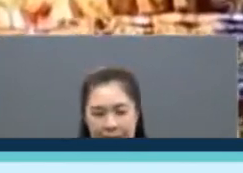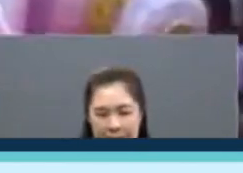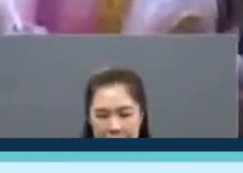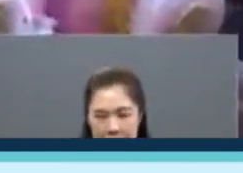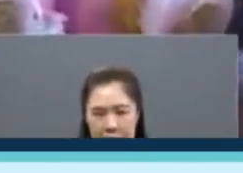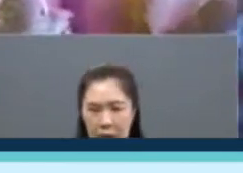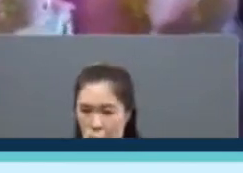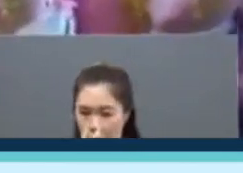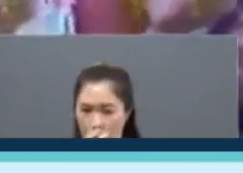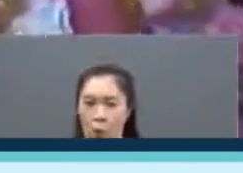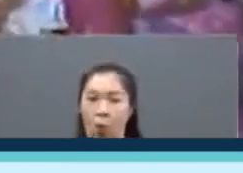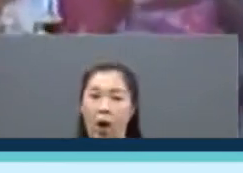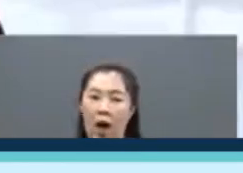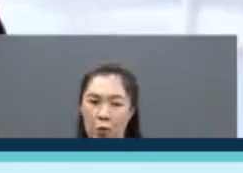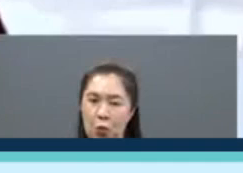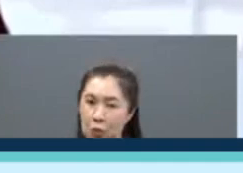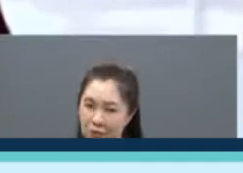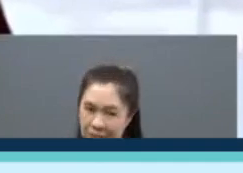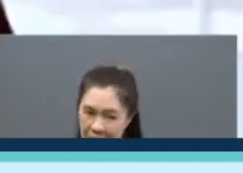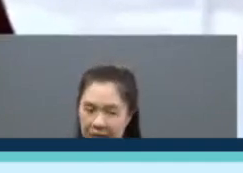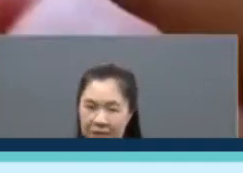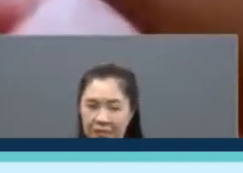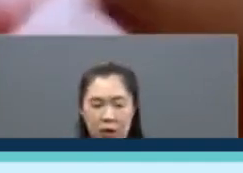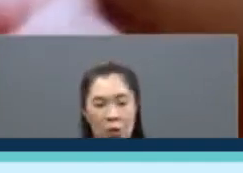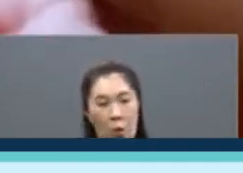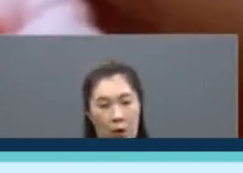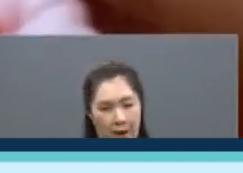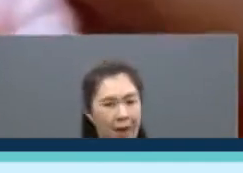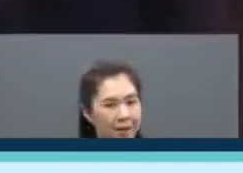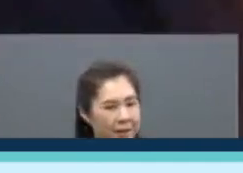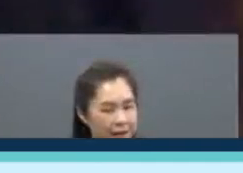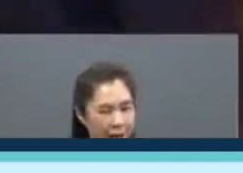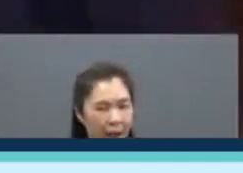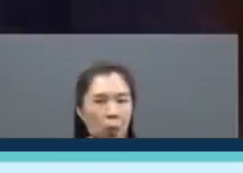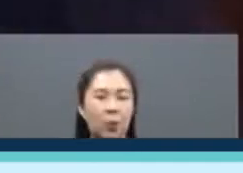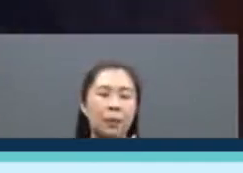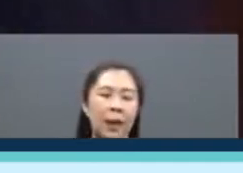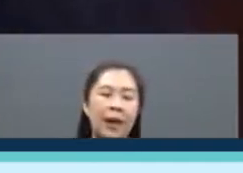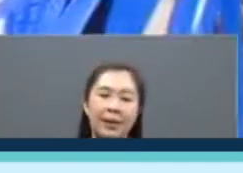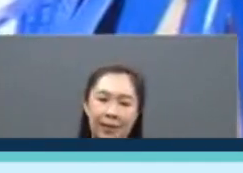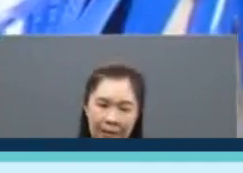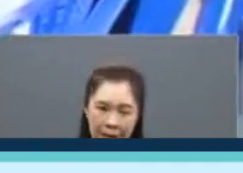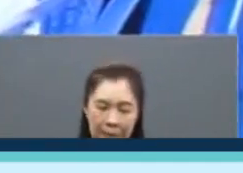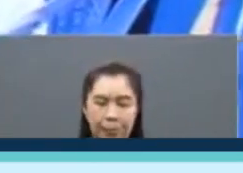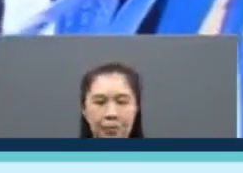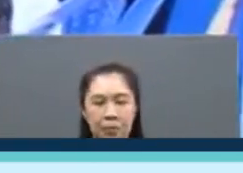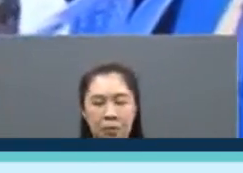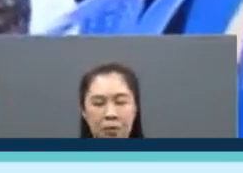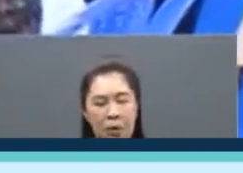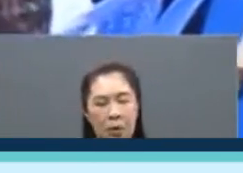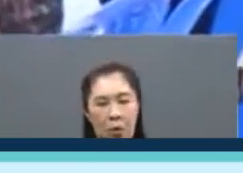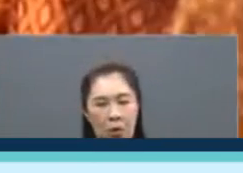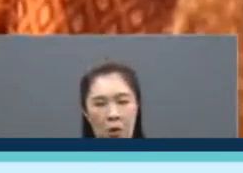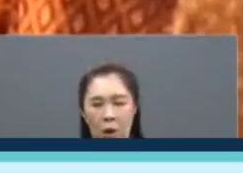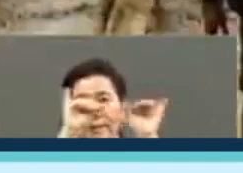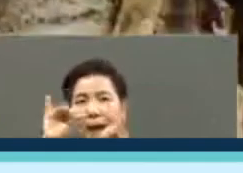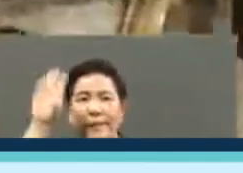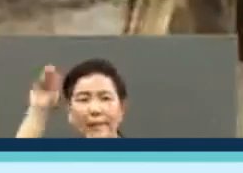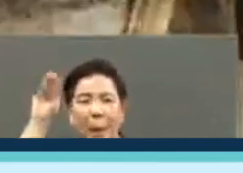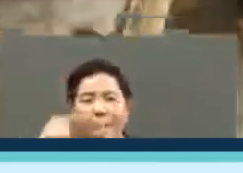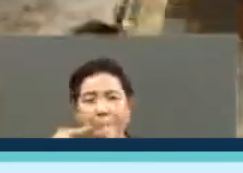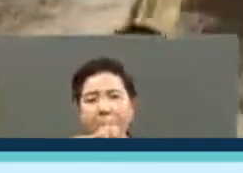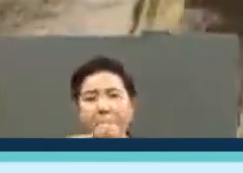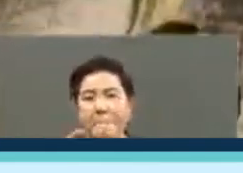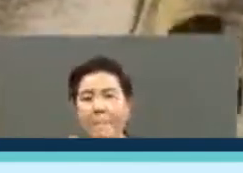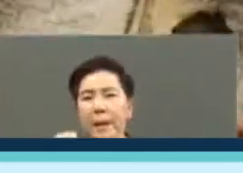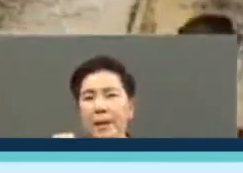งซึ่งจะมีการตั้งขบวนที่นำจุดเด่นเป็นเอกลักษณ์ทางวัฒนธรรมจากทั่วทั้งประเทศมารวมไว้ในที่เดียวและจะมี